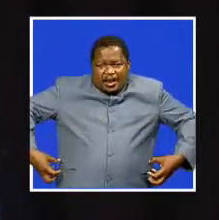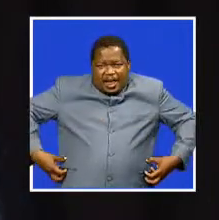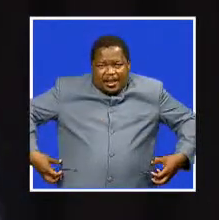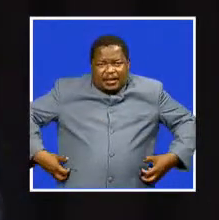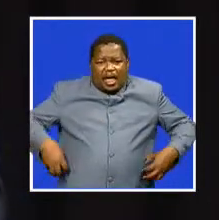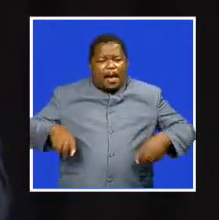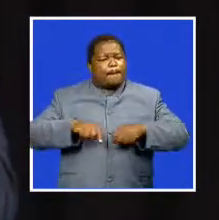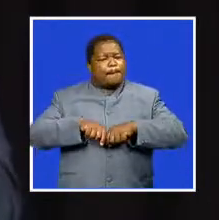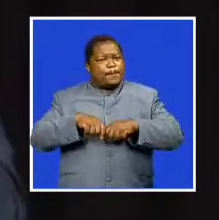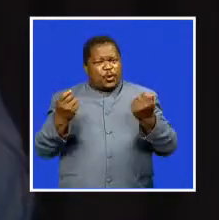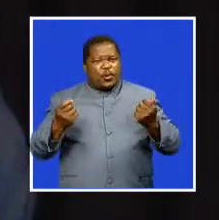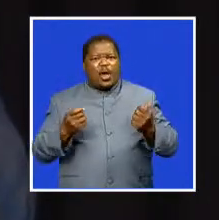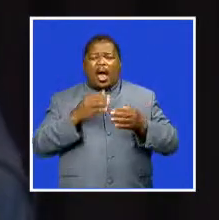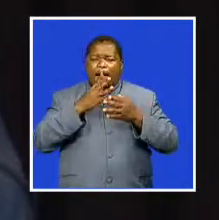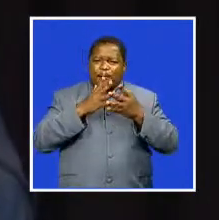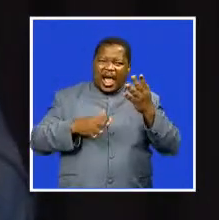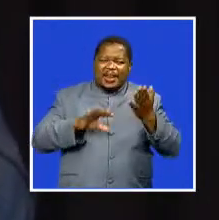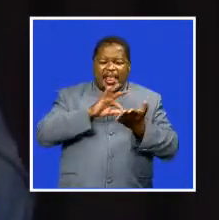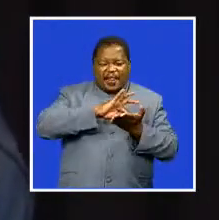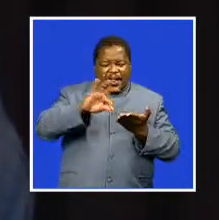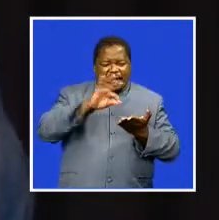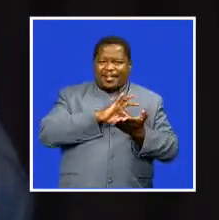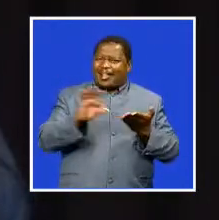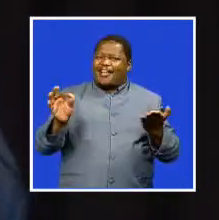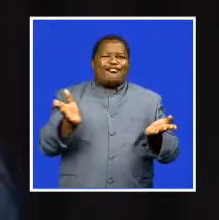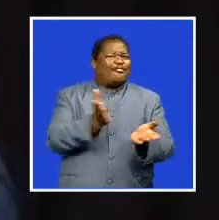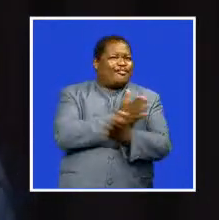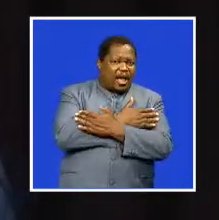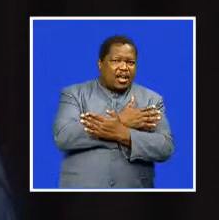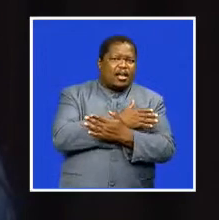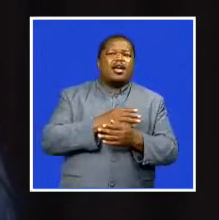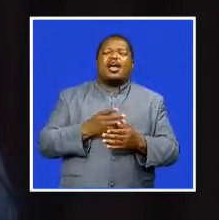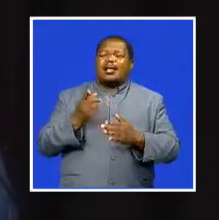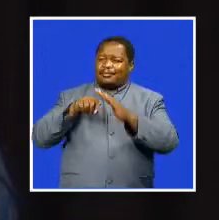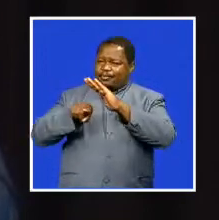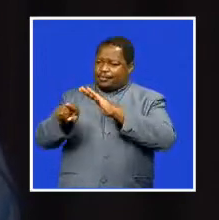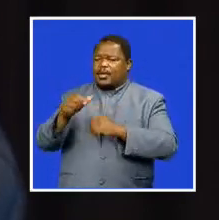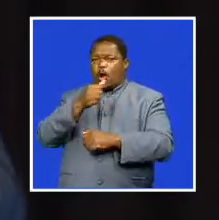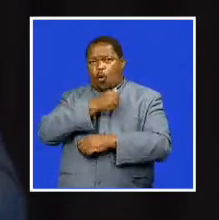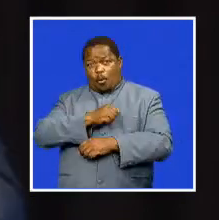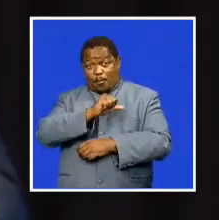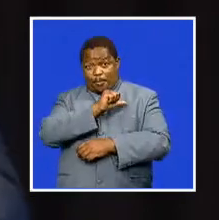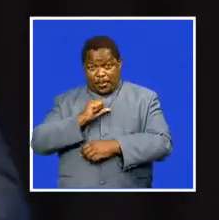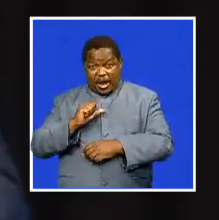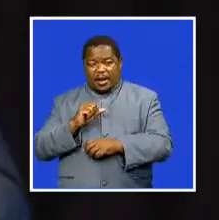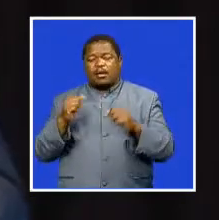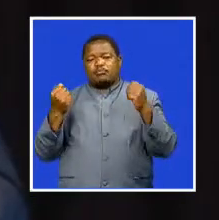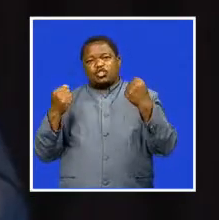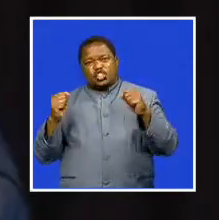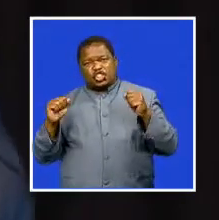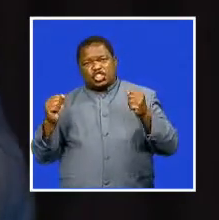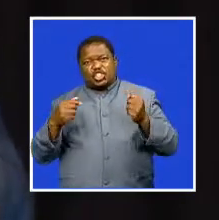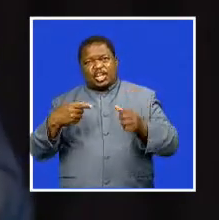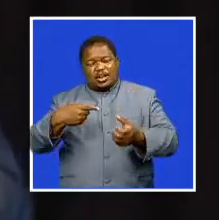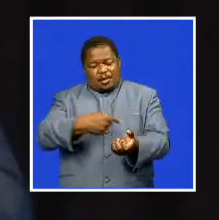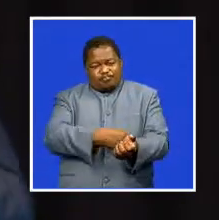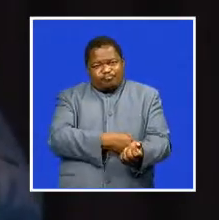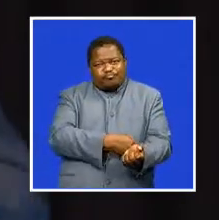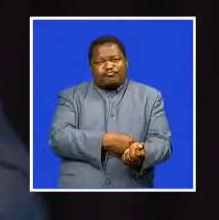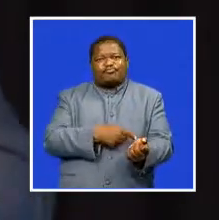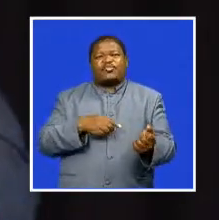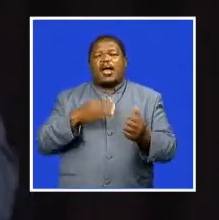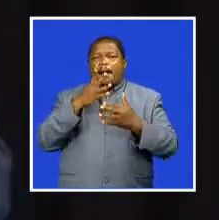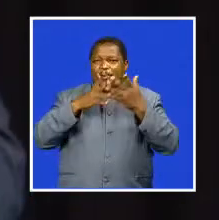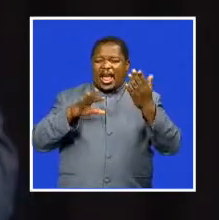angitshela ukuthi lapha uhulumende usawasite maswati cishe mahala kune maswati nje